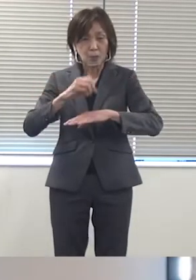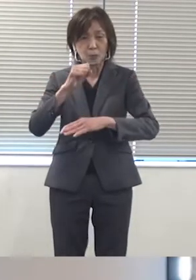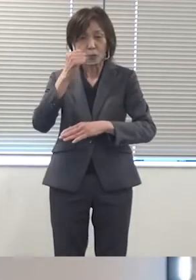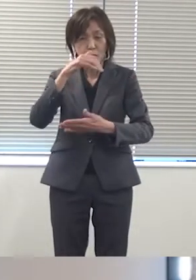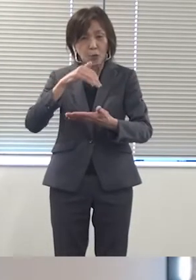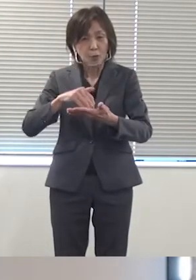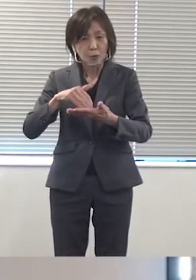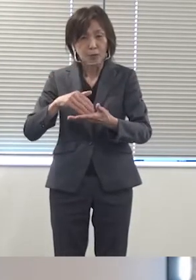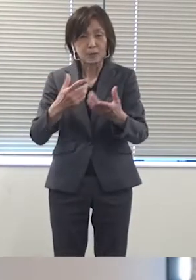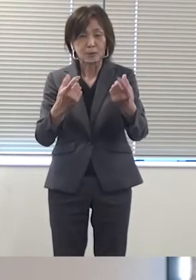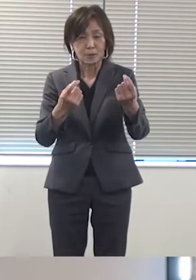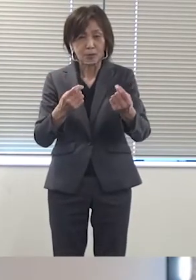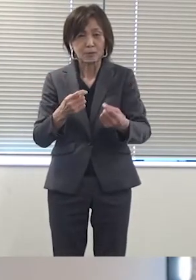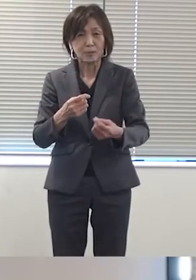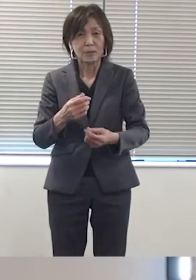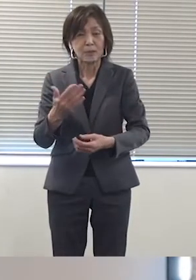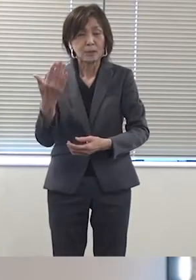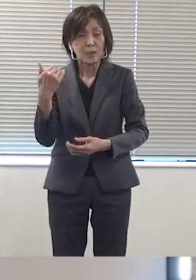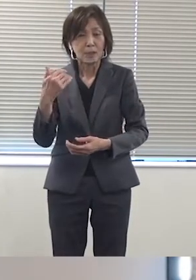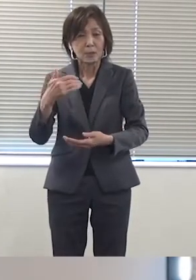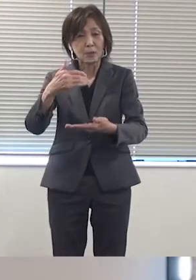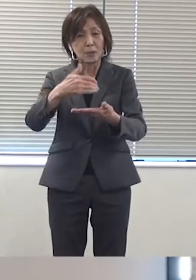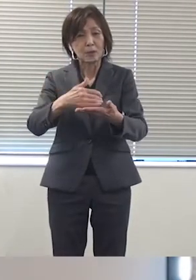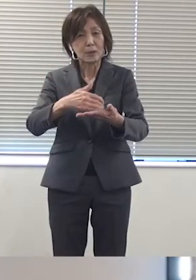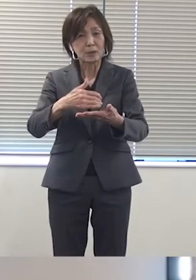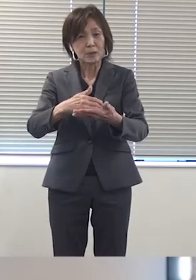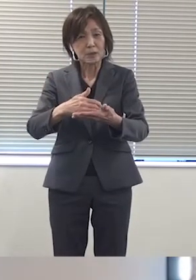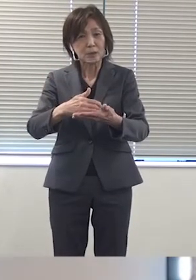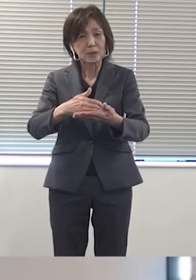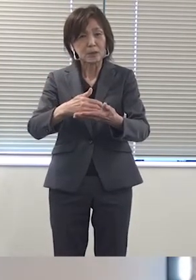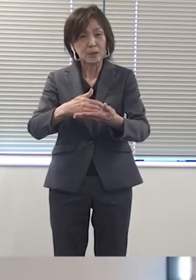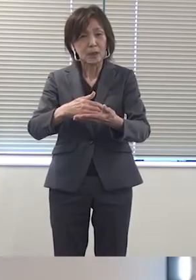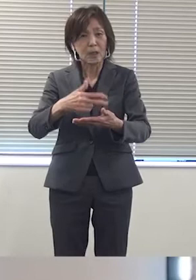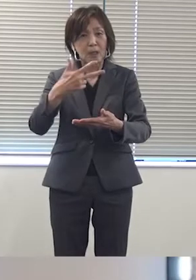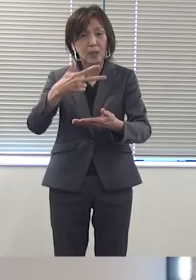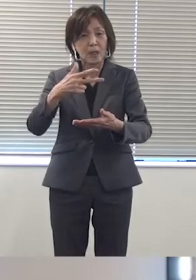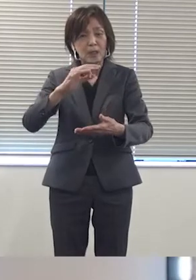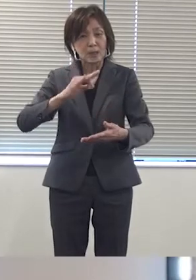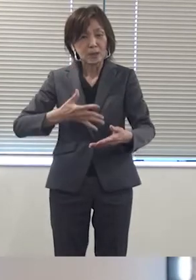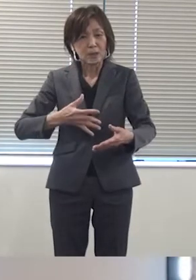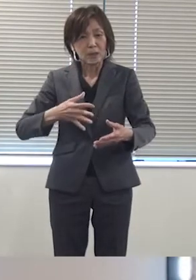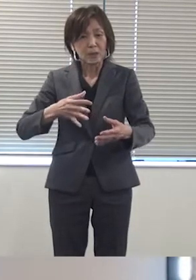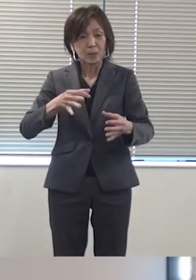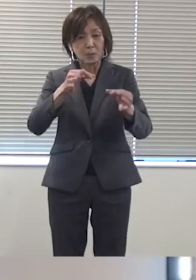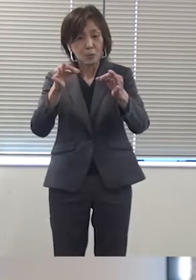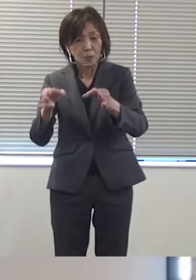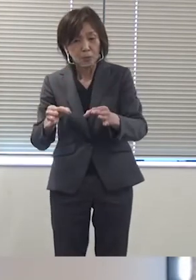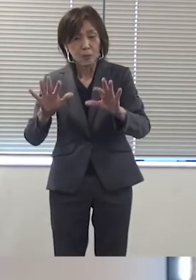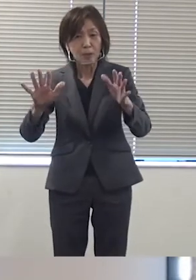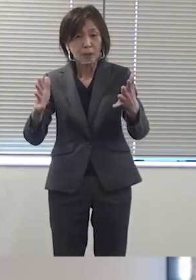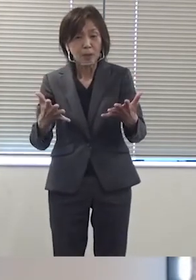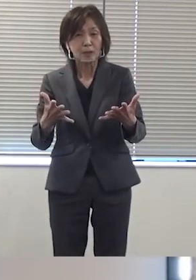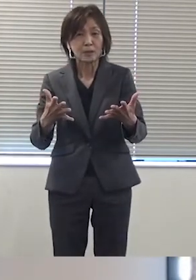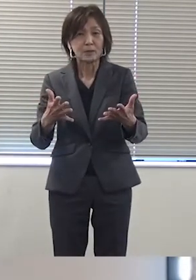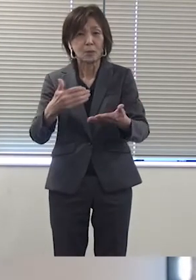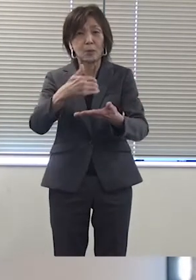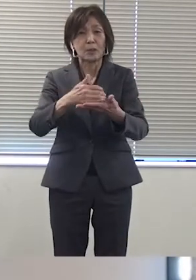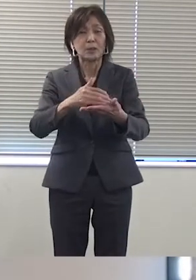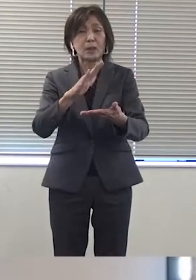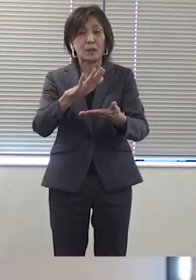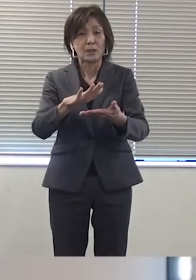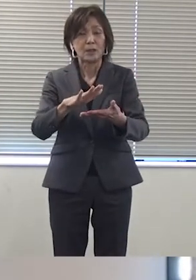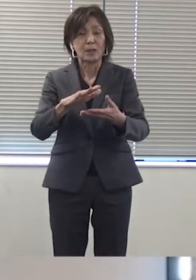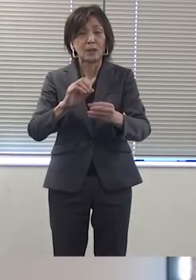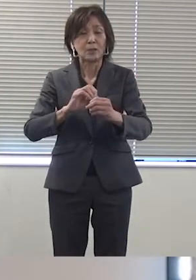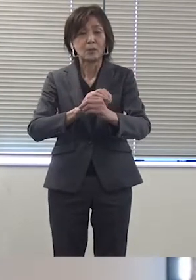のいわゆるコロナの金においてもですね、その予算作りっていうのがですね、少しずつ